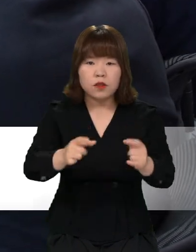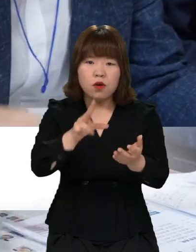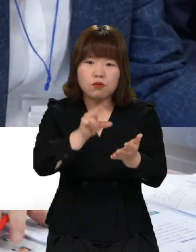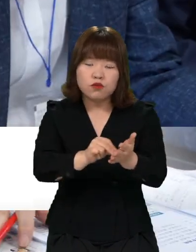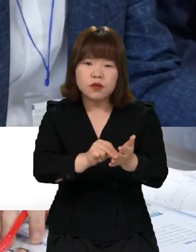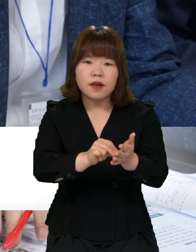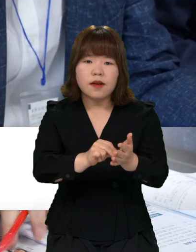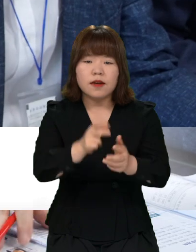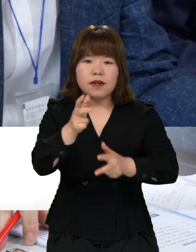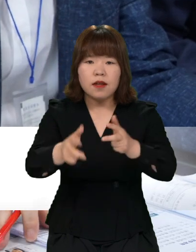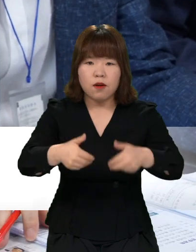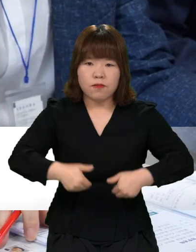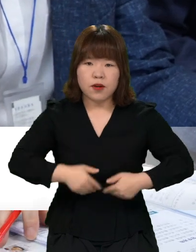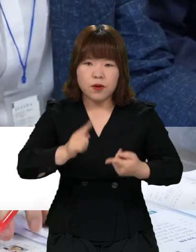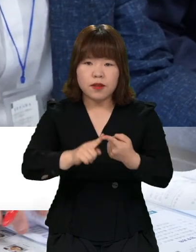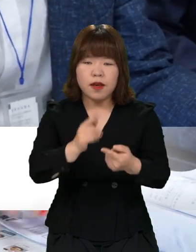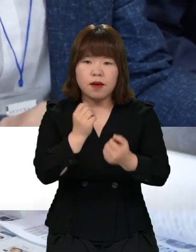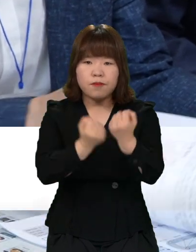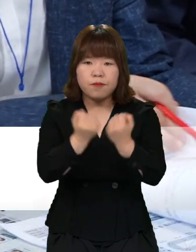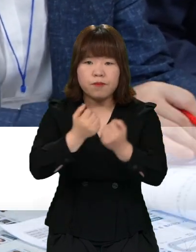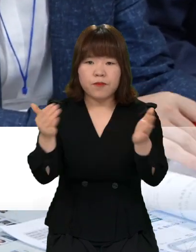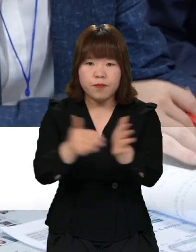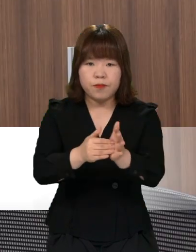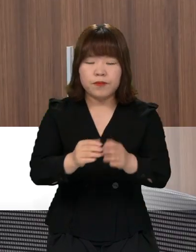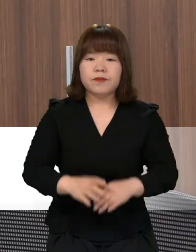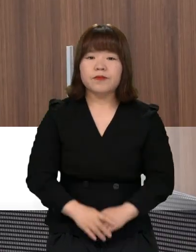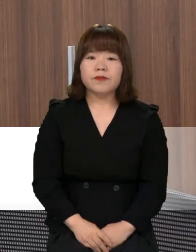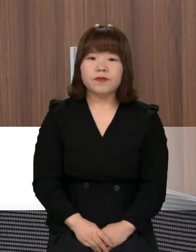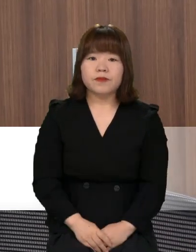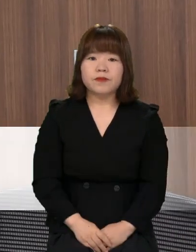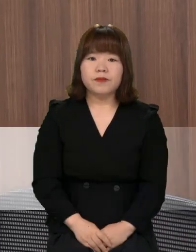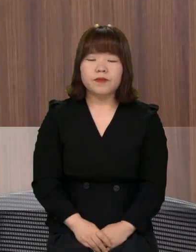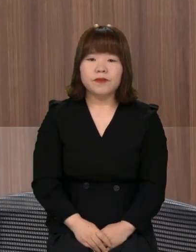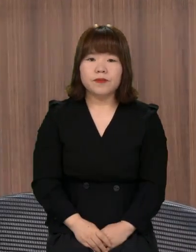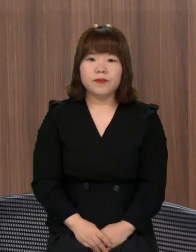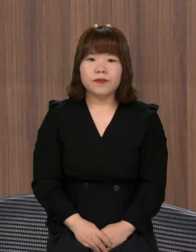주요 현안 사업의 타당성과 당위성을 설명했습니다